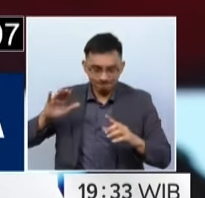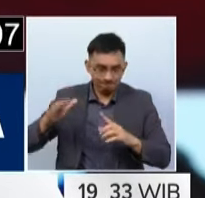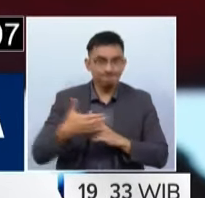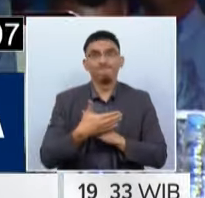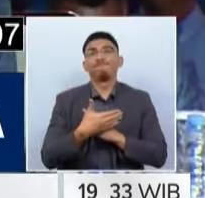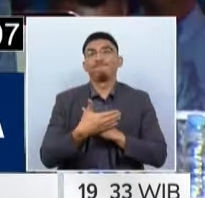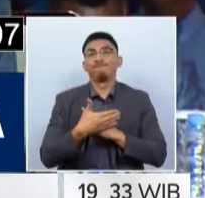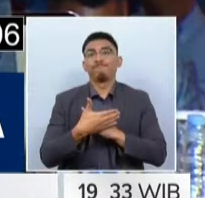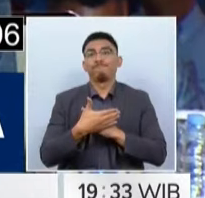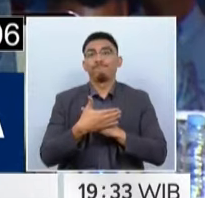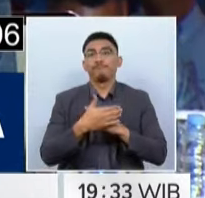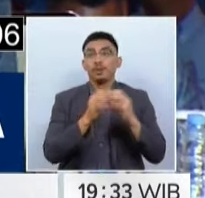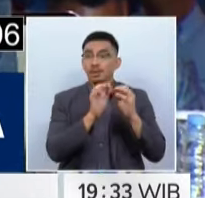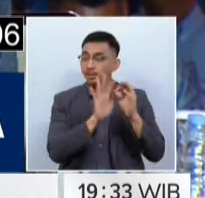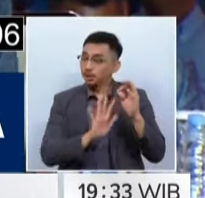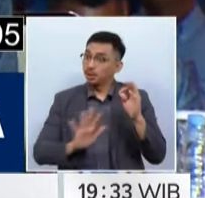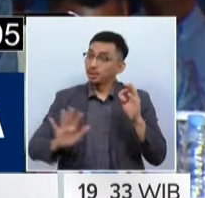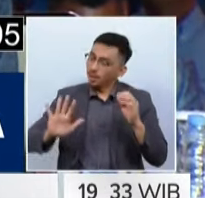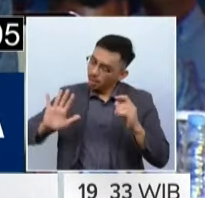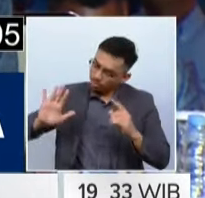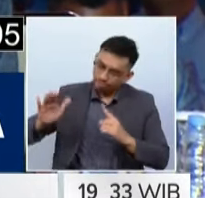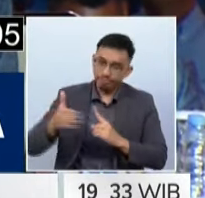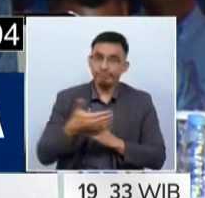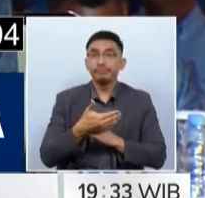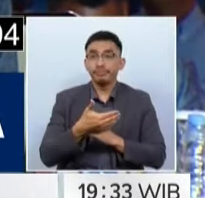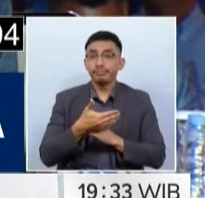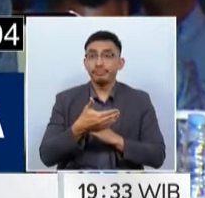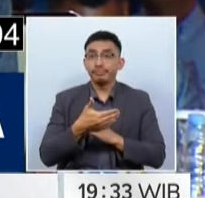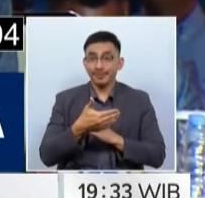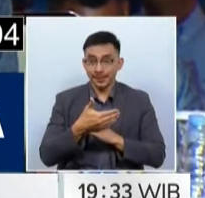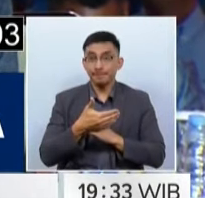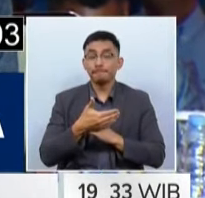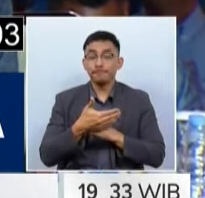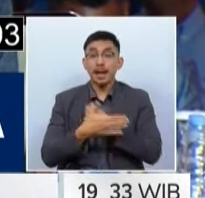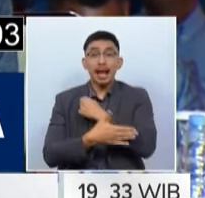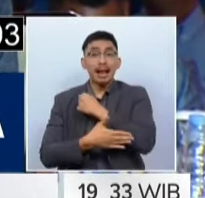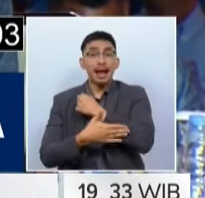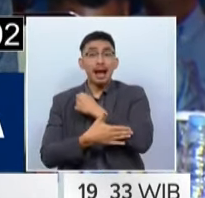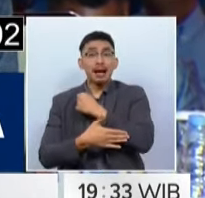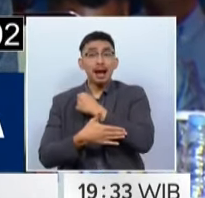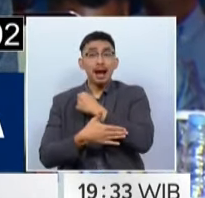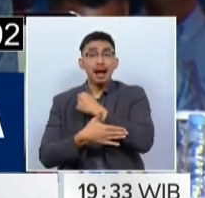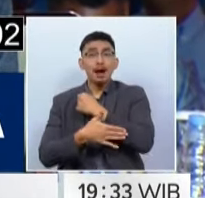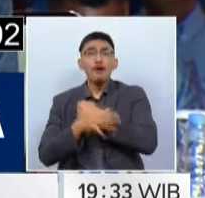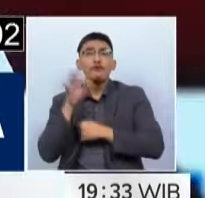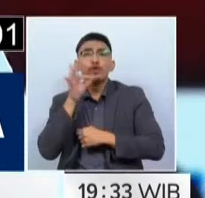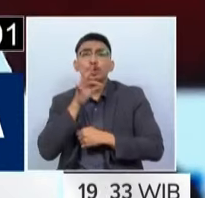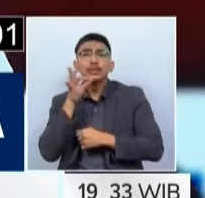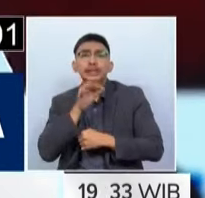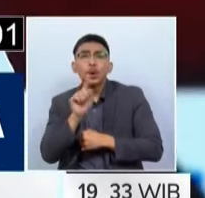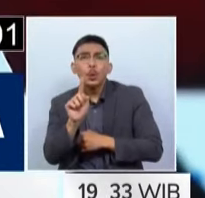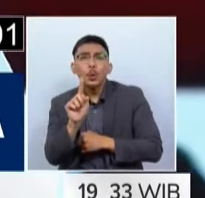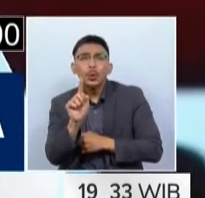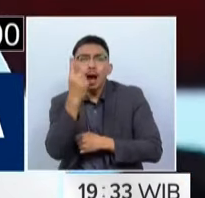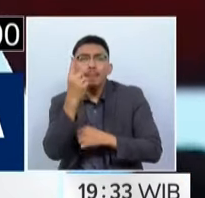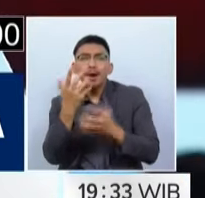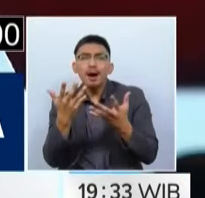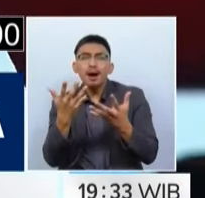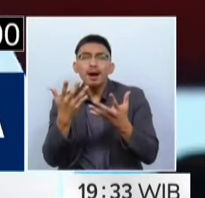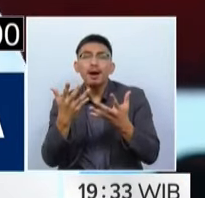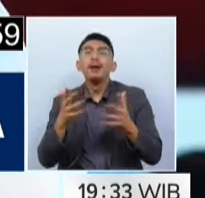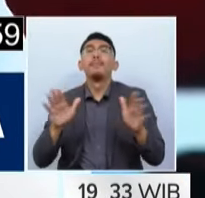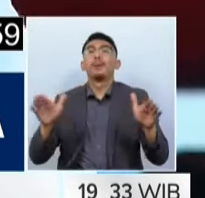Indonesia jadi fungsi dari negara yang pertama adalah melindungi berarti